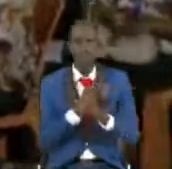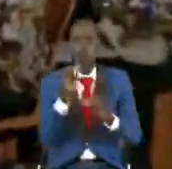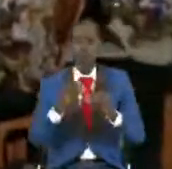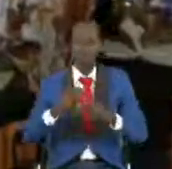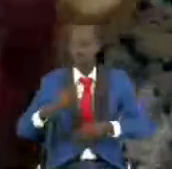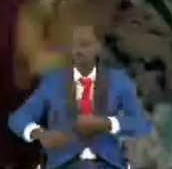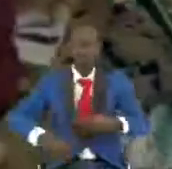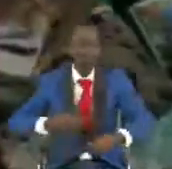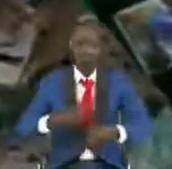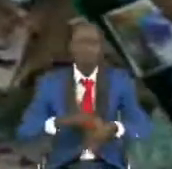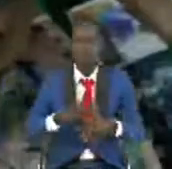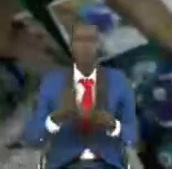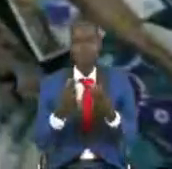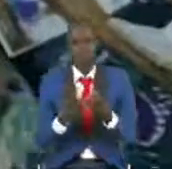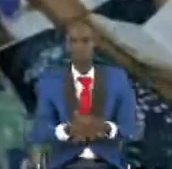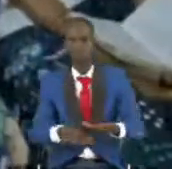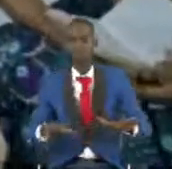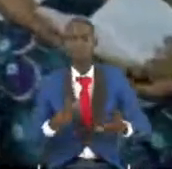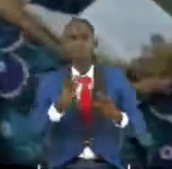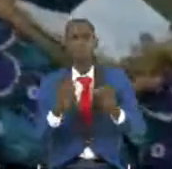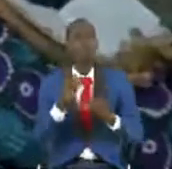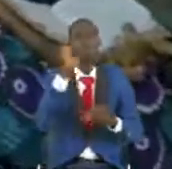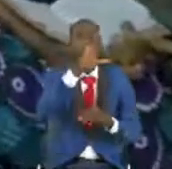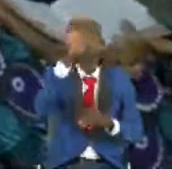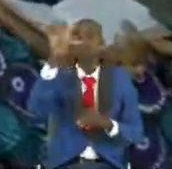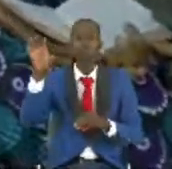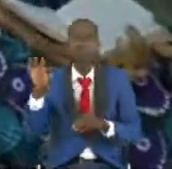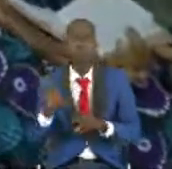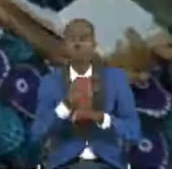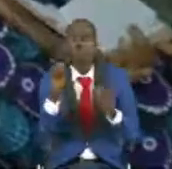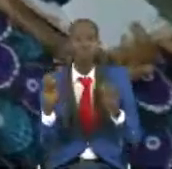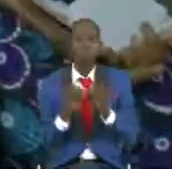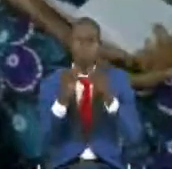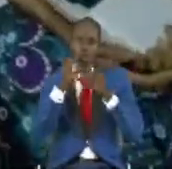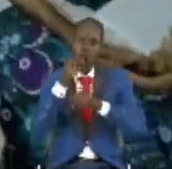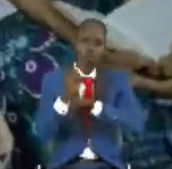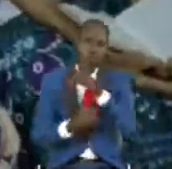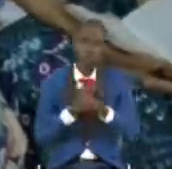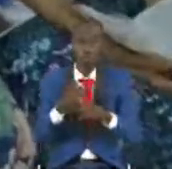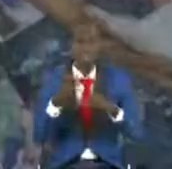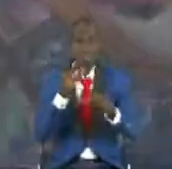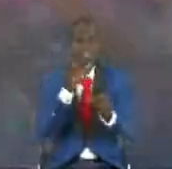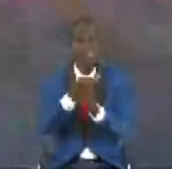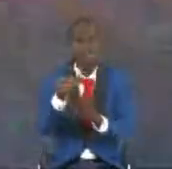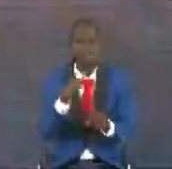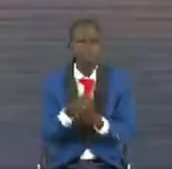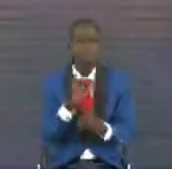tu n'as plus à rouler par terre, tu n'as pas à courir ça et là, plus de souffrance, assez, c'est